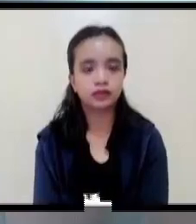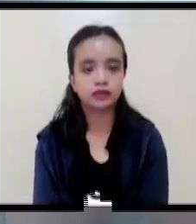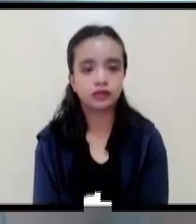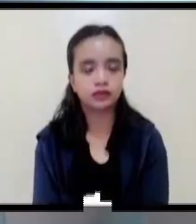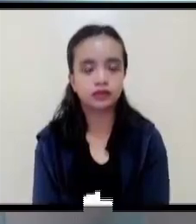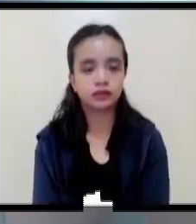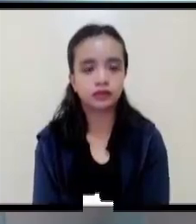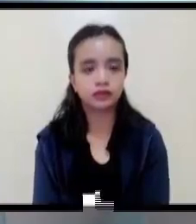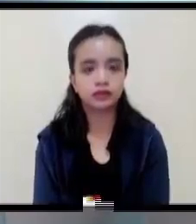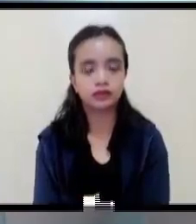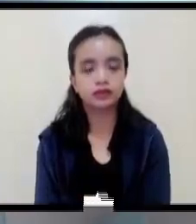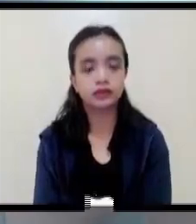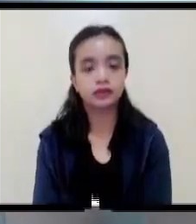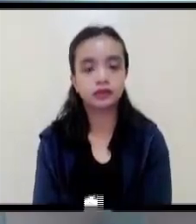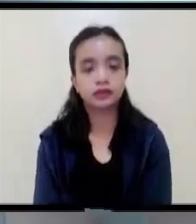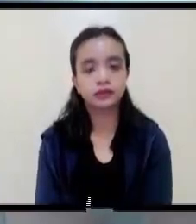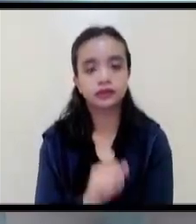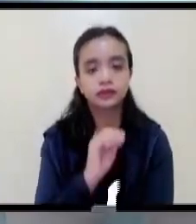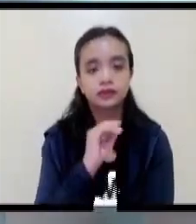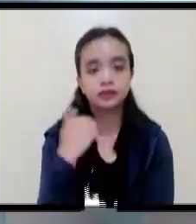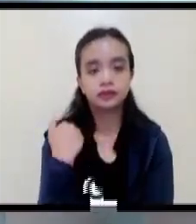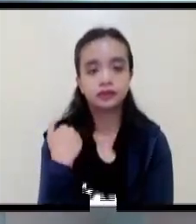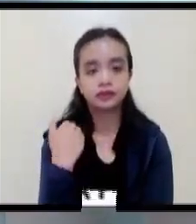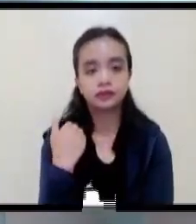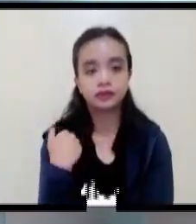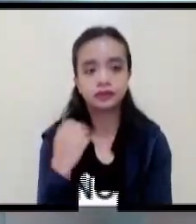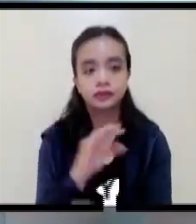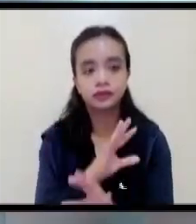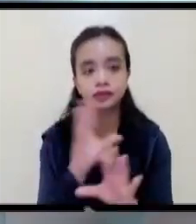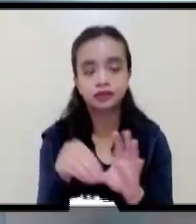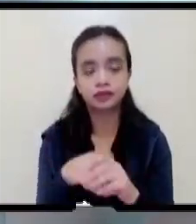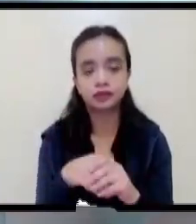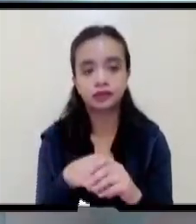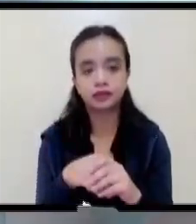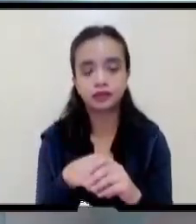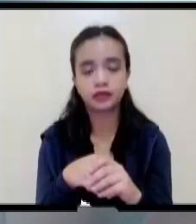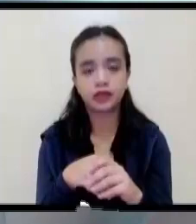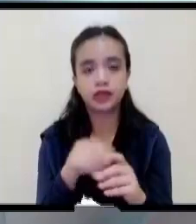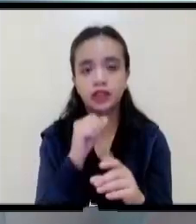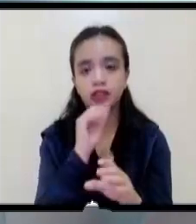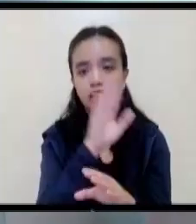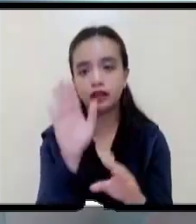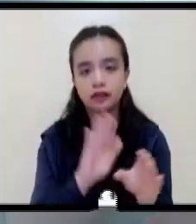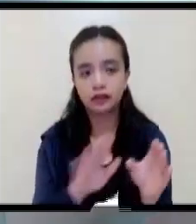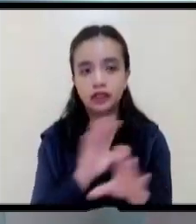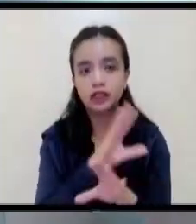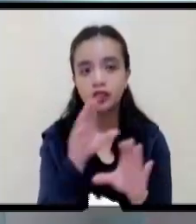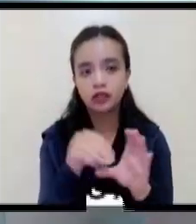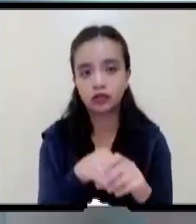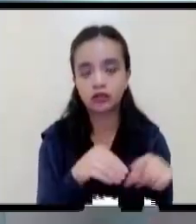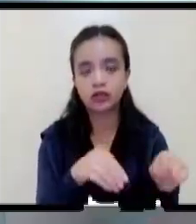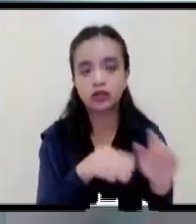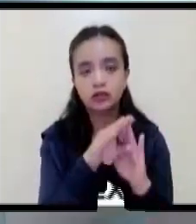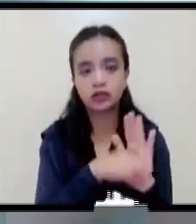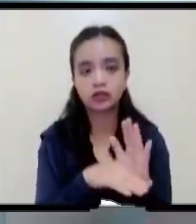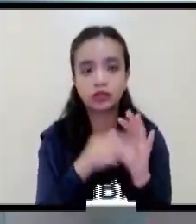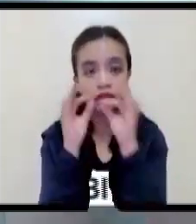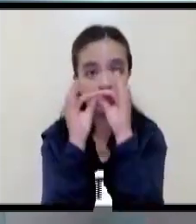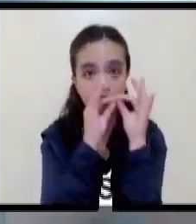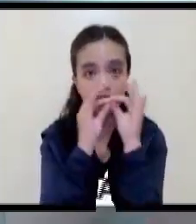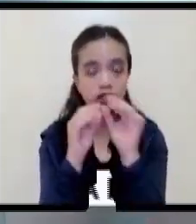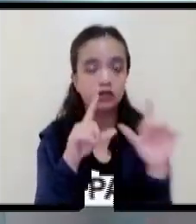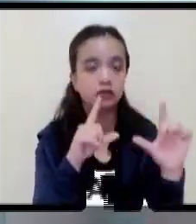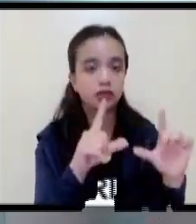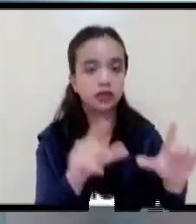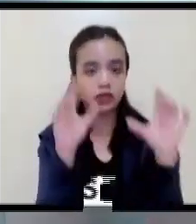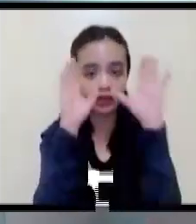Hindi kailanman napasama sa kanilang drugs watchlist si Pangulong Ferdinand R. Marcos Jr. Ito ang igiliit ng Philippine Drug Enforcement Agency